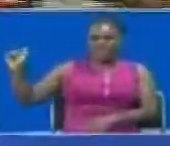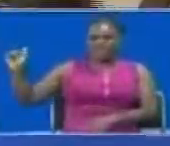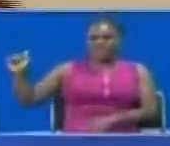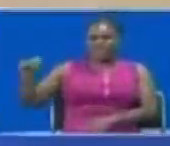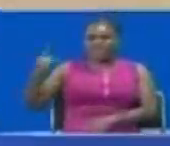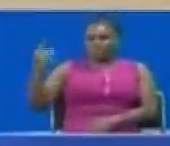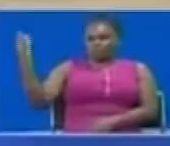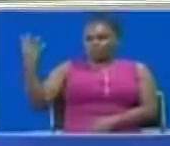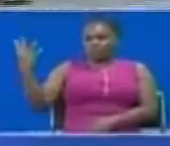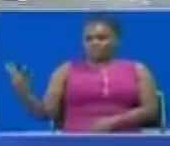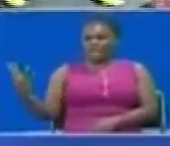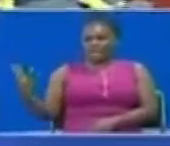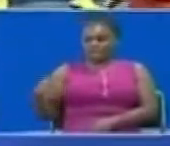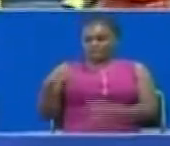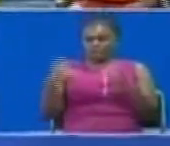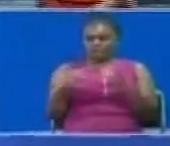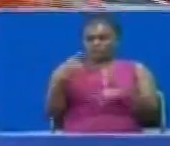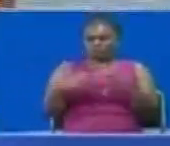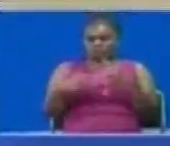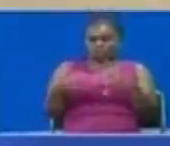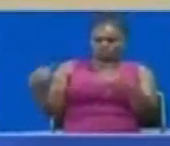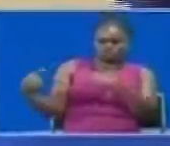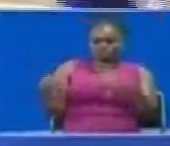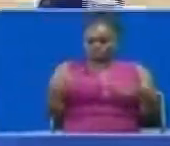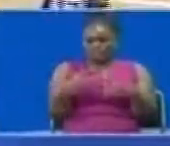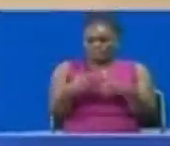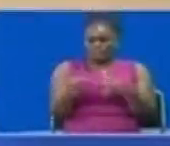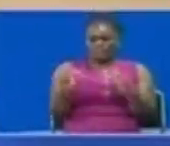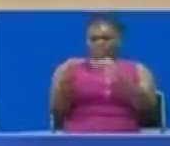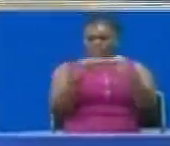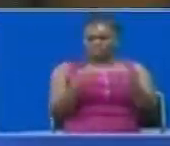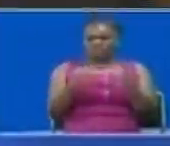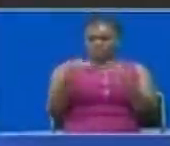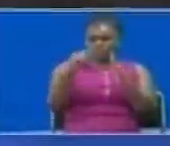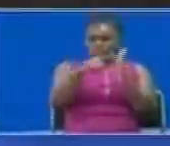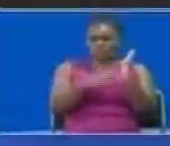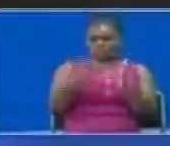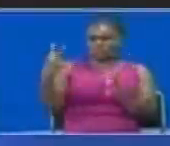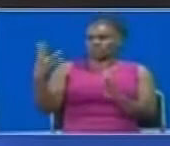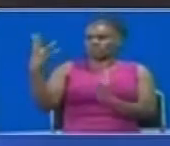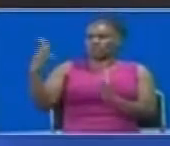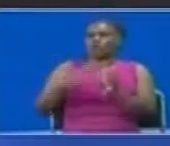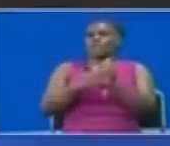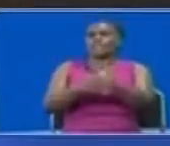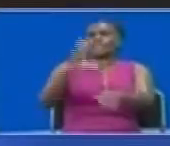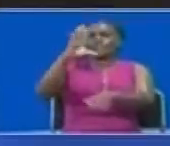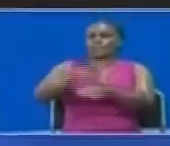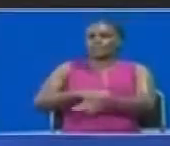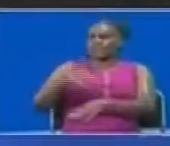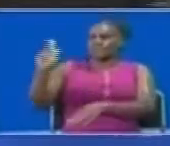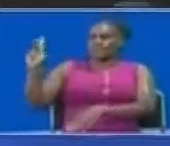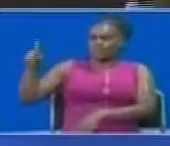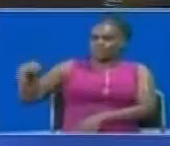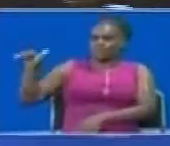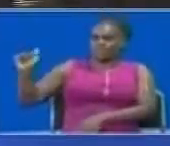Kwenye robo ya nne, timu hizo zilizidi kutoana kijasho, lakini licha Equity kuzoa alama 24 na kuchukua uongozi wa mechi hiyo, KPA